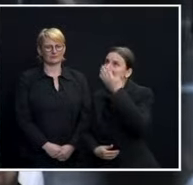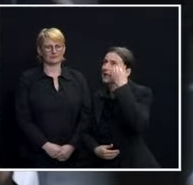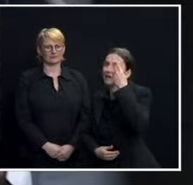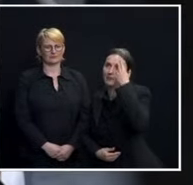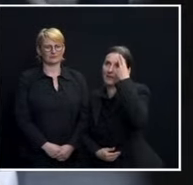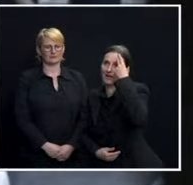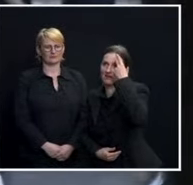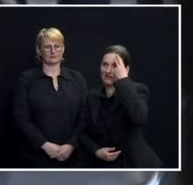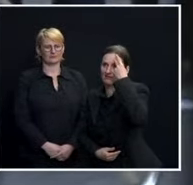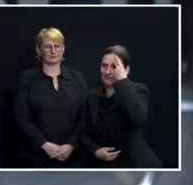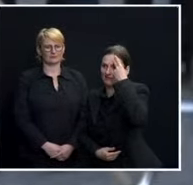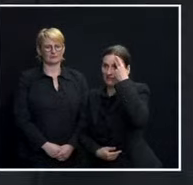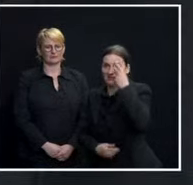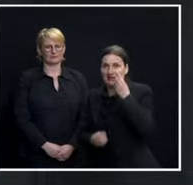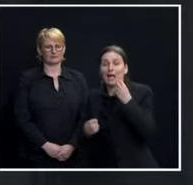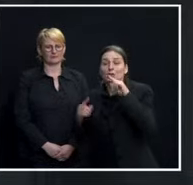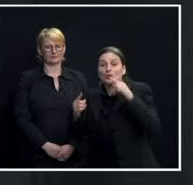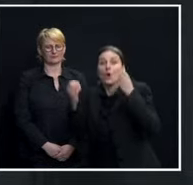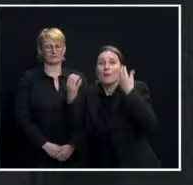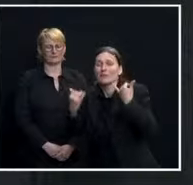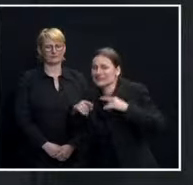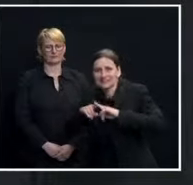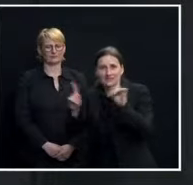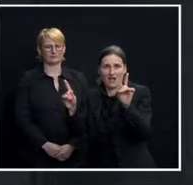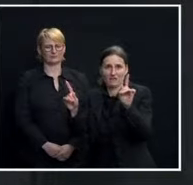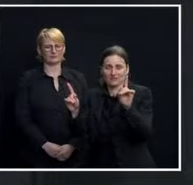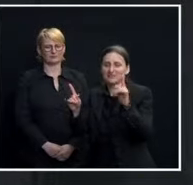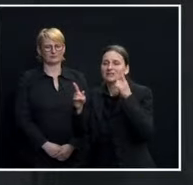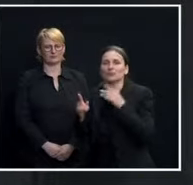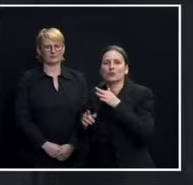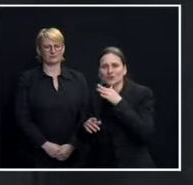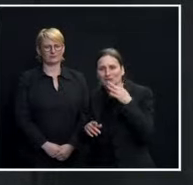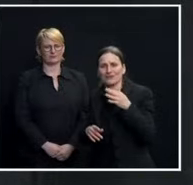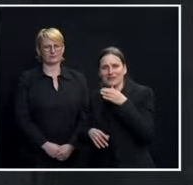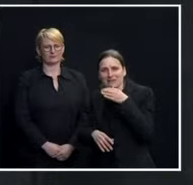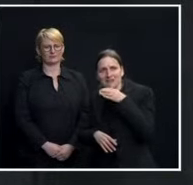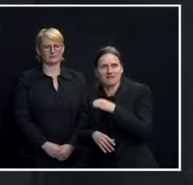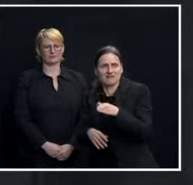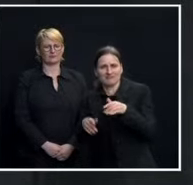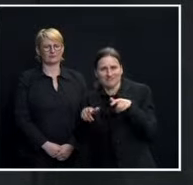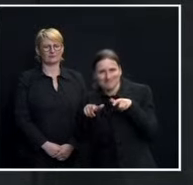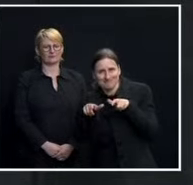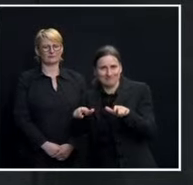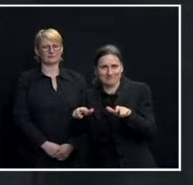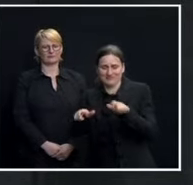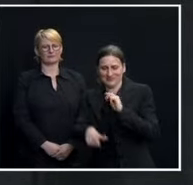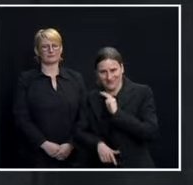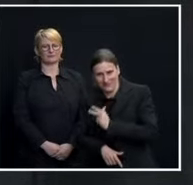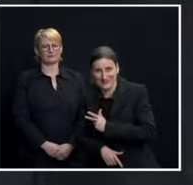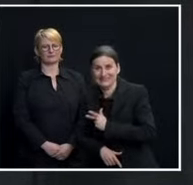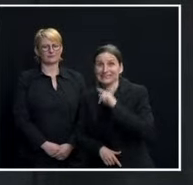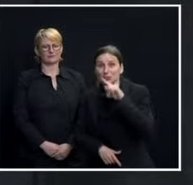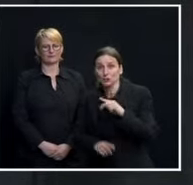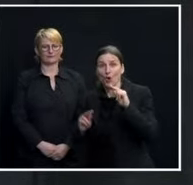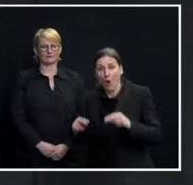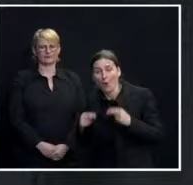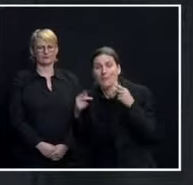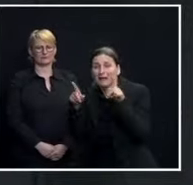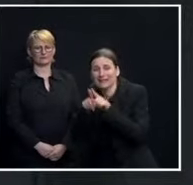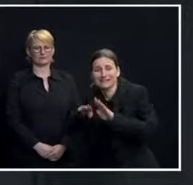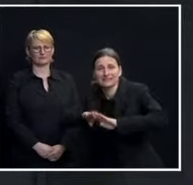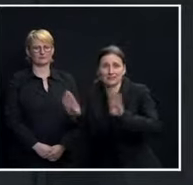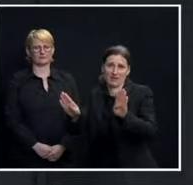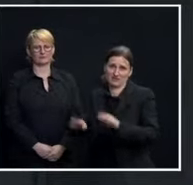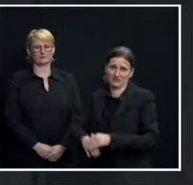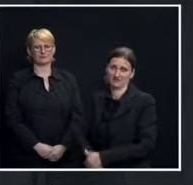ganz, war für mich ganz wichtig, sowas darf nicht mehr passieren. Und da muss man einfach viel Energie drauf reinsetzen, dass sowas nicht mehr passiert.